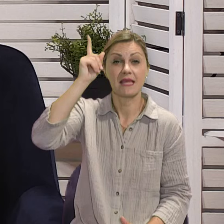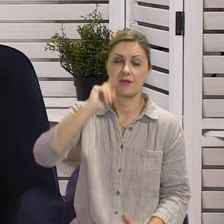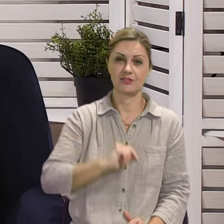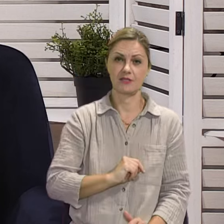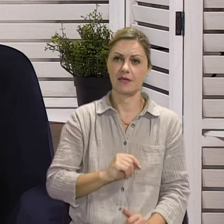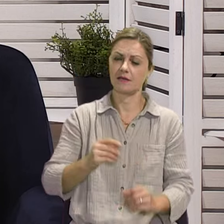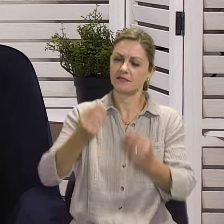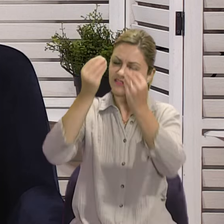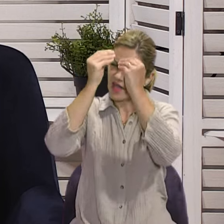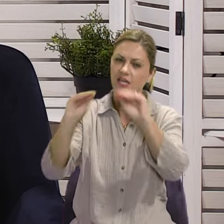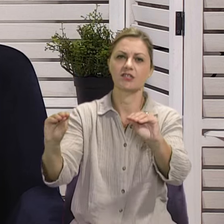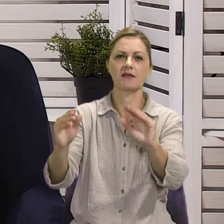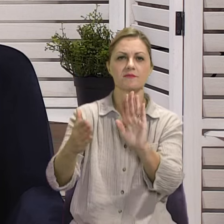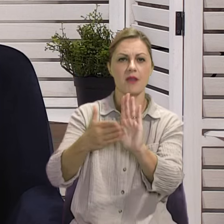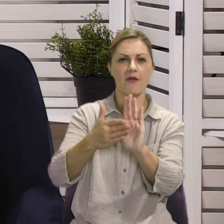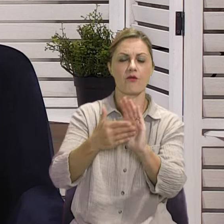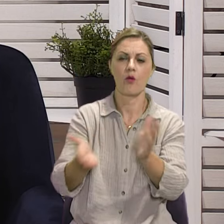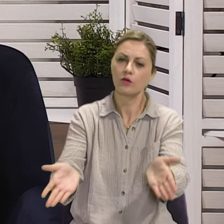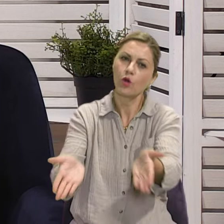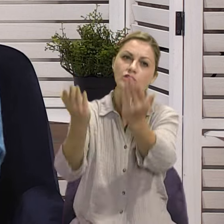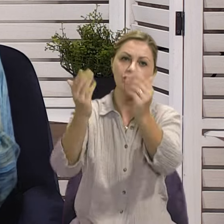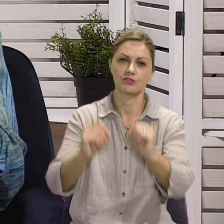mu čast, svaka mu čast.